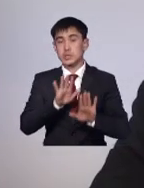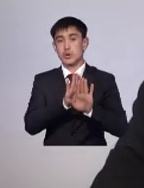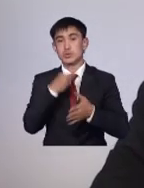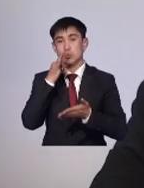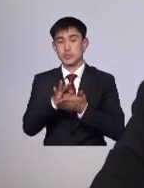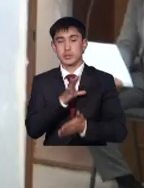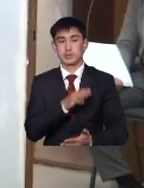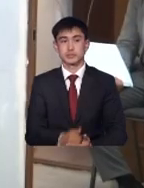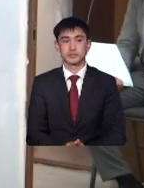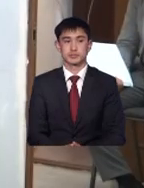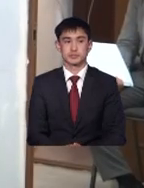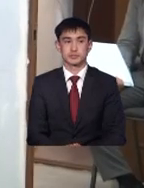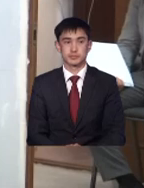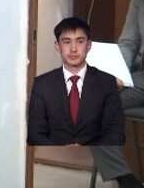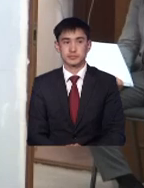жауап берді.